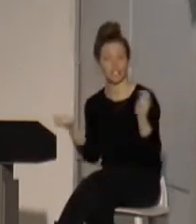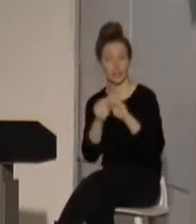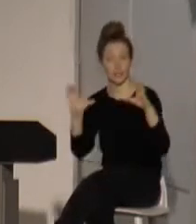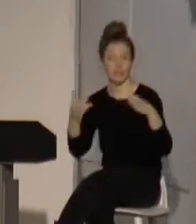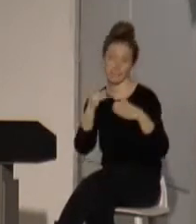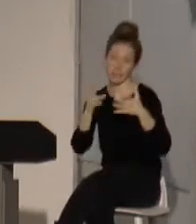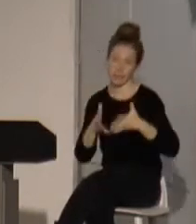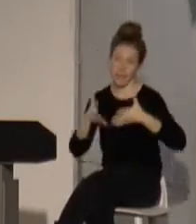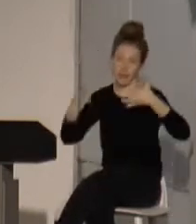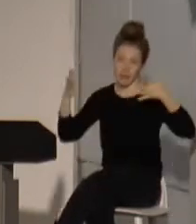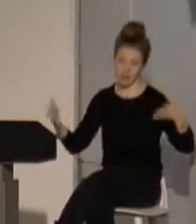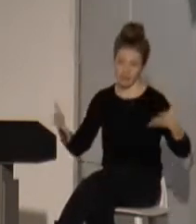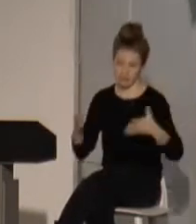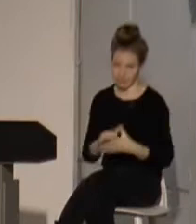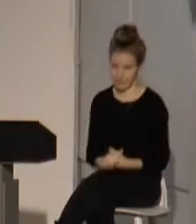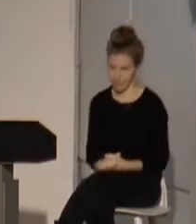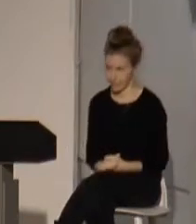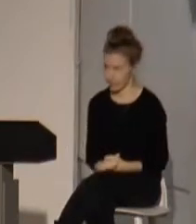רחב יותר.